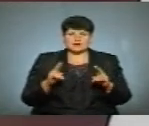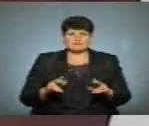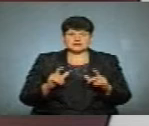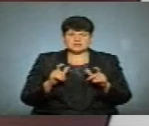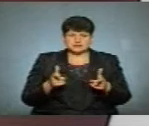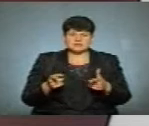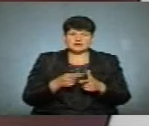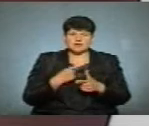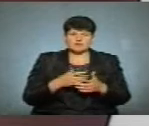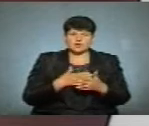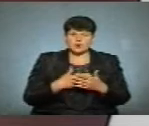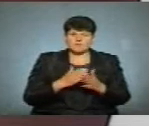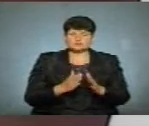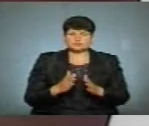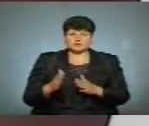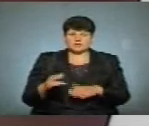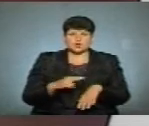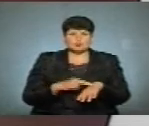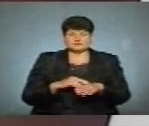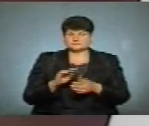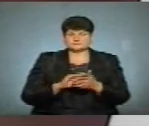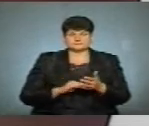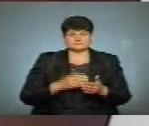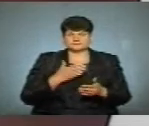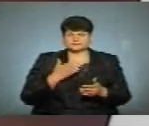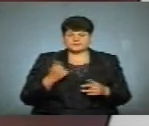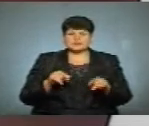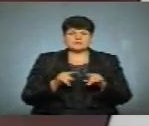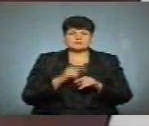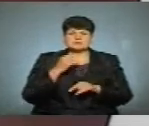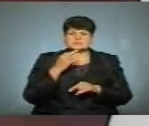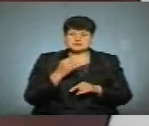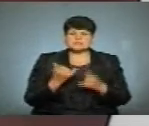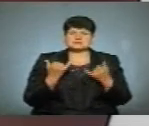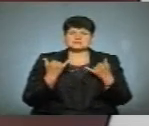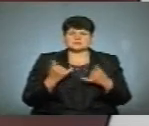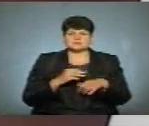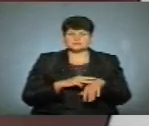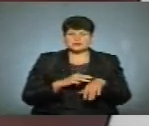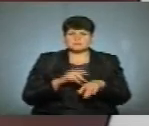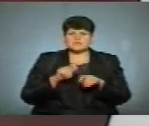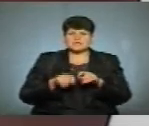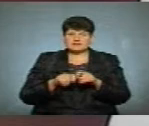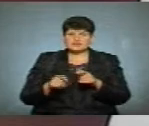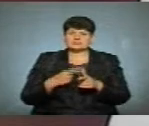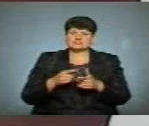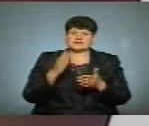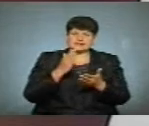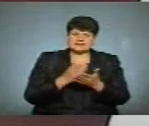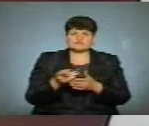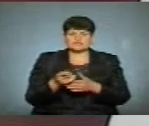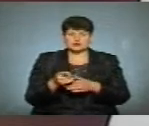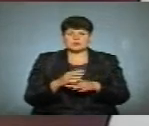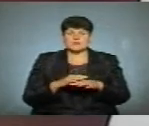або громадського порядку поліцейські не складали. Також він повідомив, що наразі правоохоронці перевіряють, чи є в Тернополі